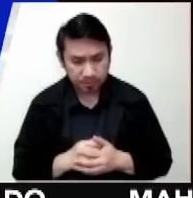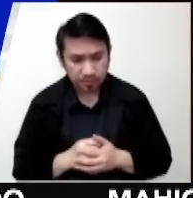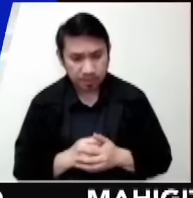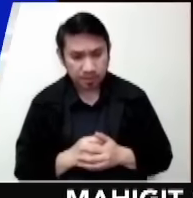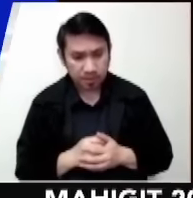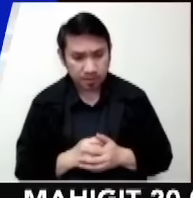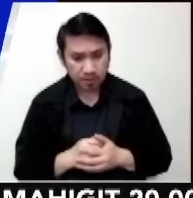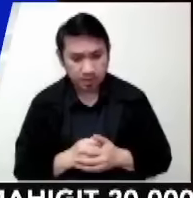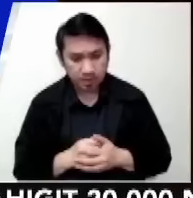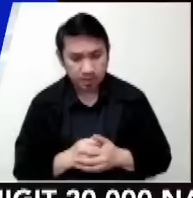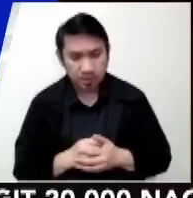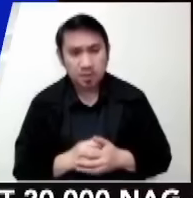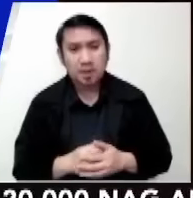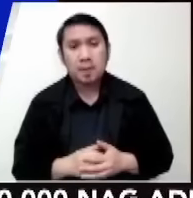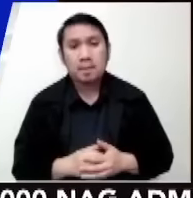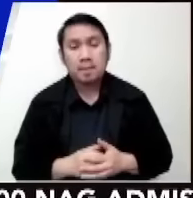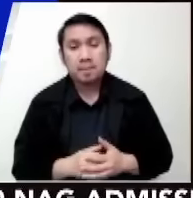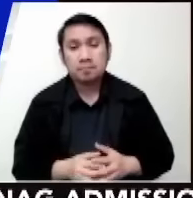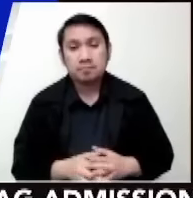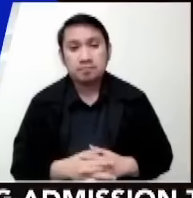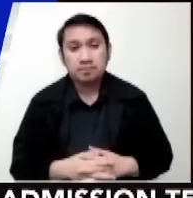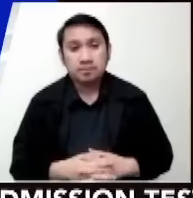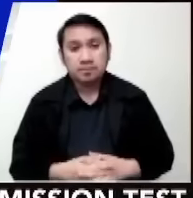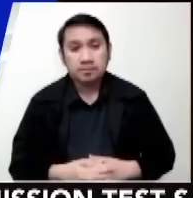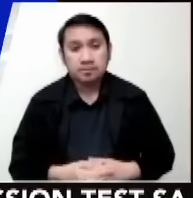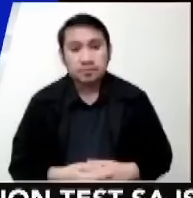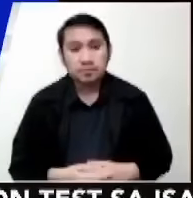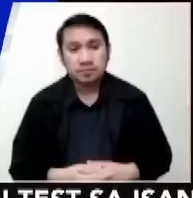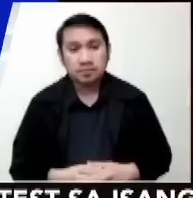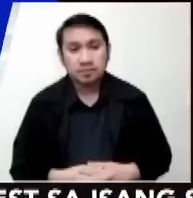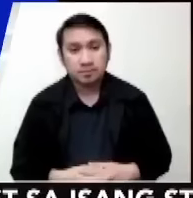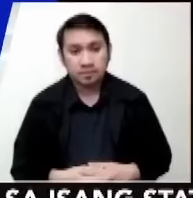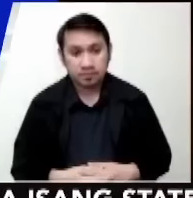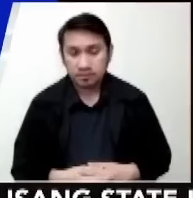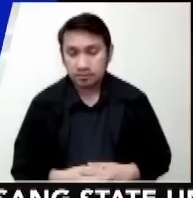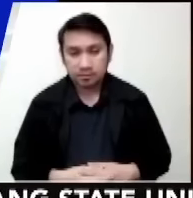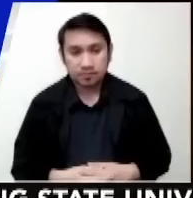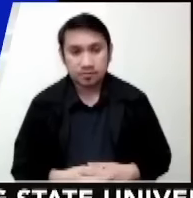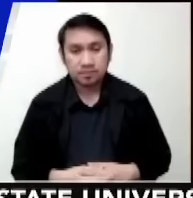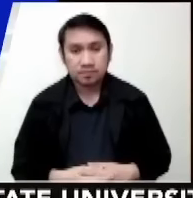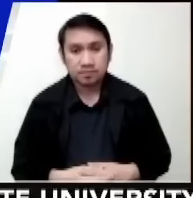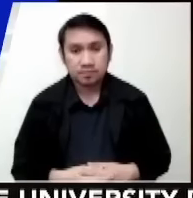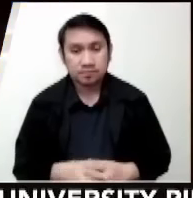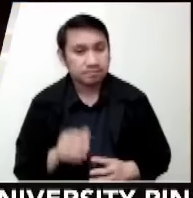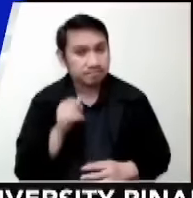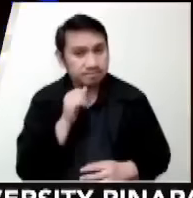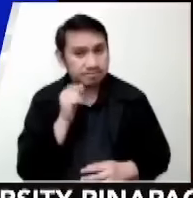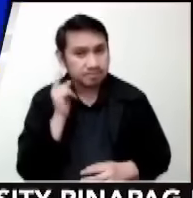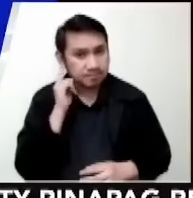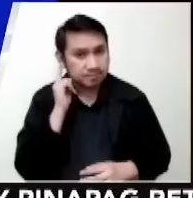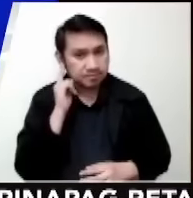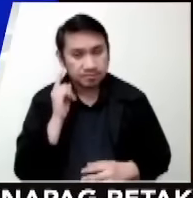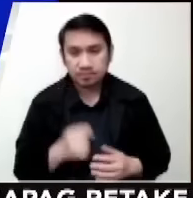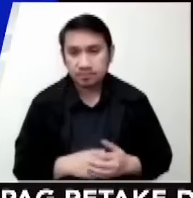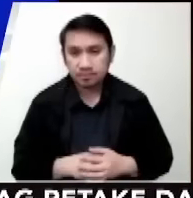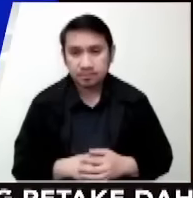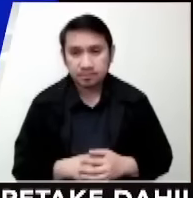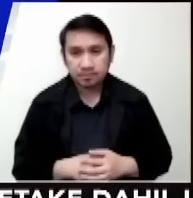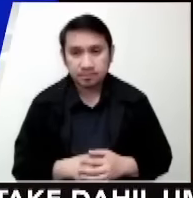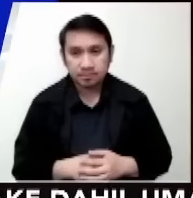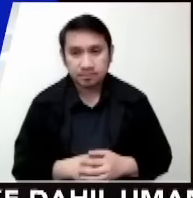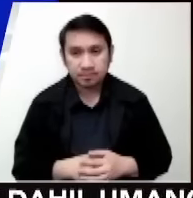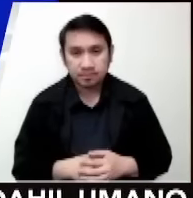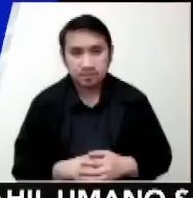foundation in our countries where we have the same priorities, whether it's economic development, whether it's dealing